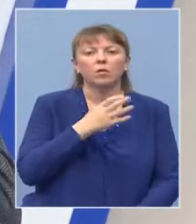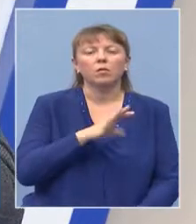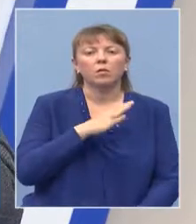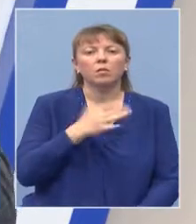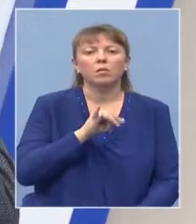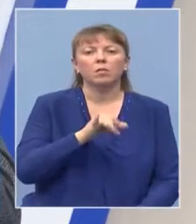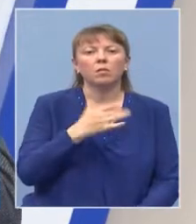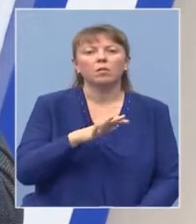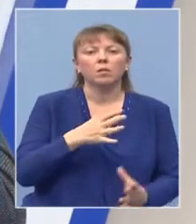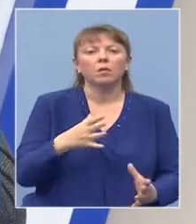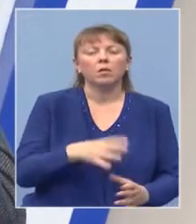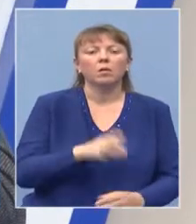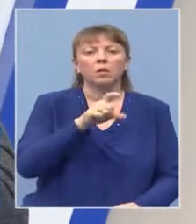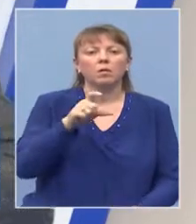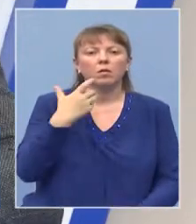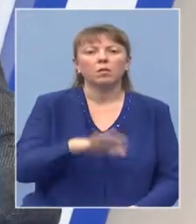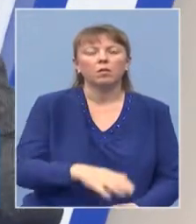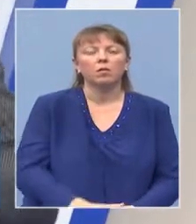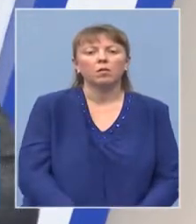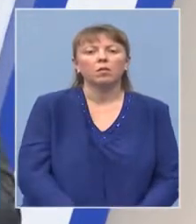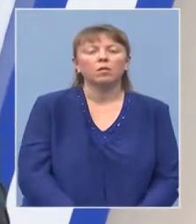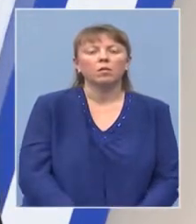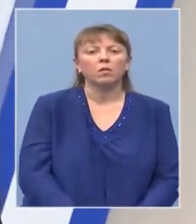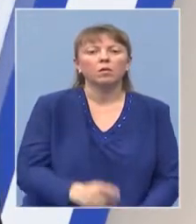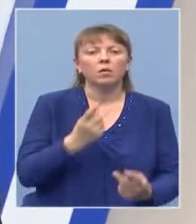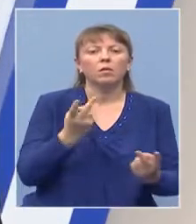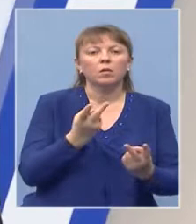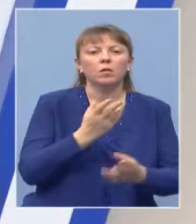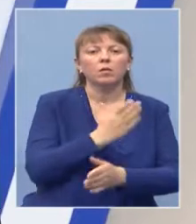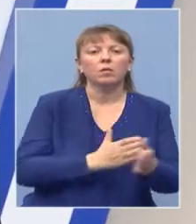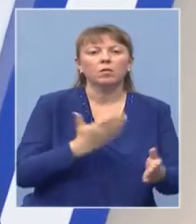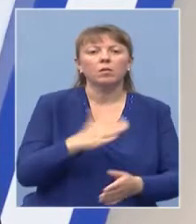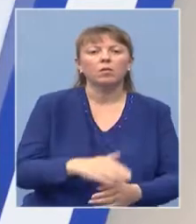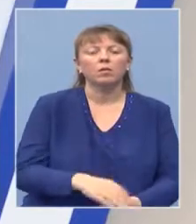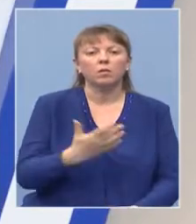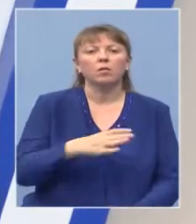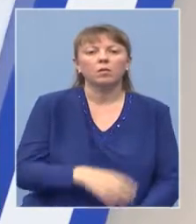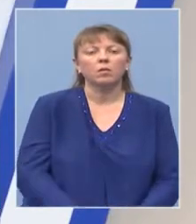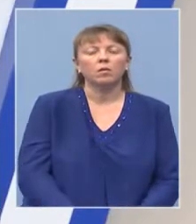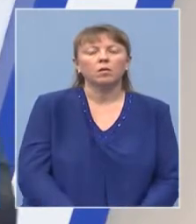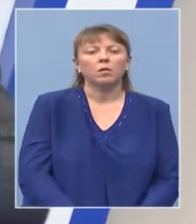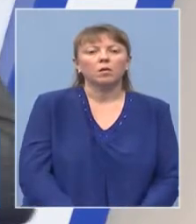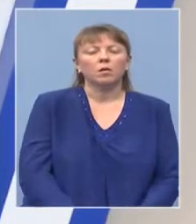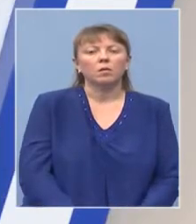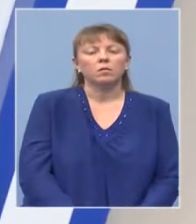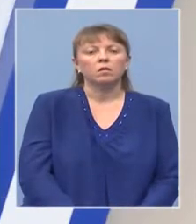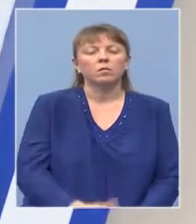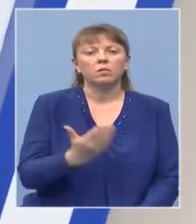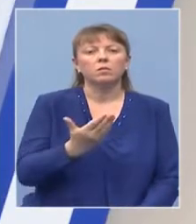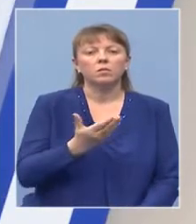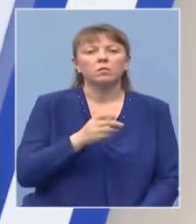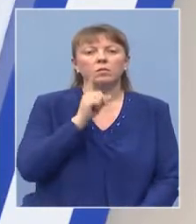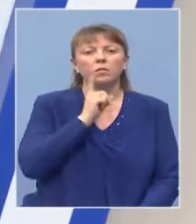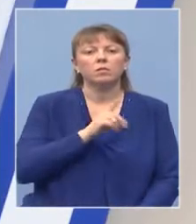посещают довольно большое количество людей, и в частности, людей с особыми потребностями. Давайте чуть на этом заострим тоже внимание. Для них какие